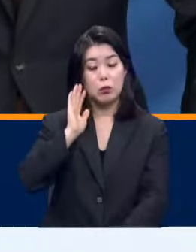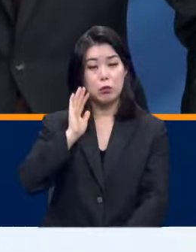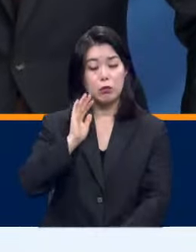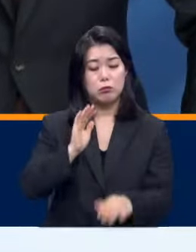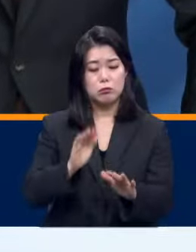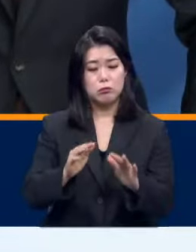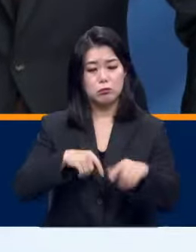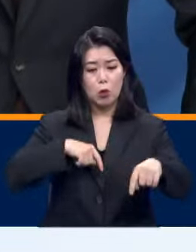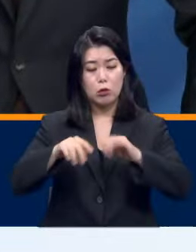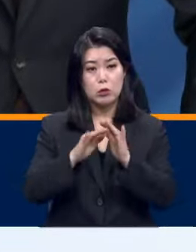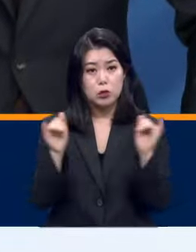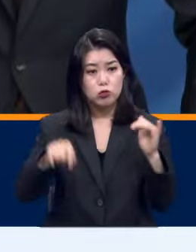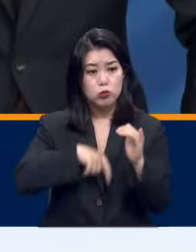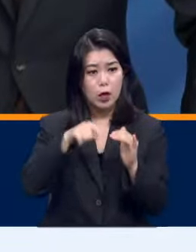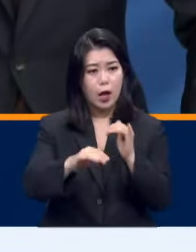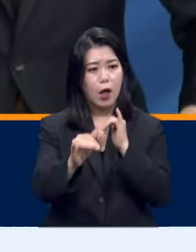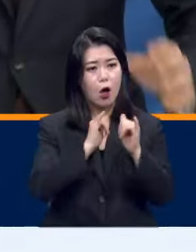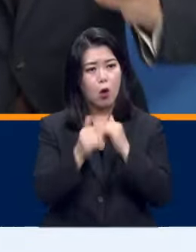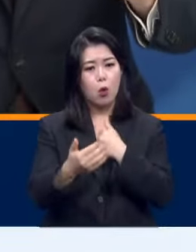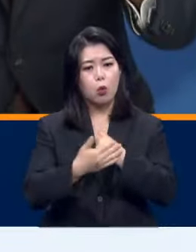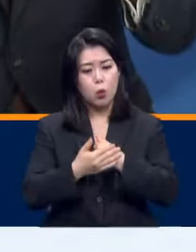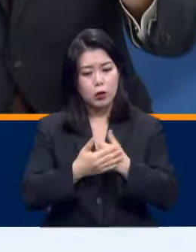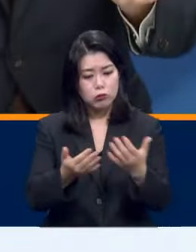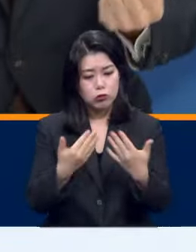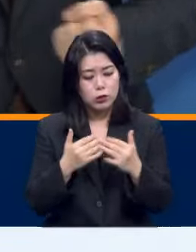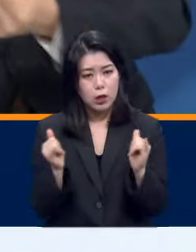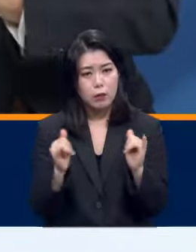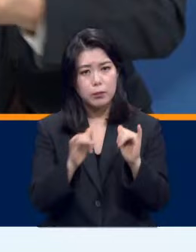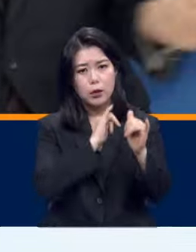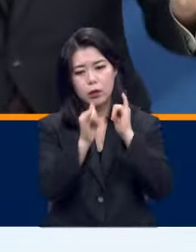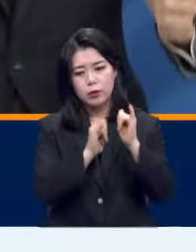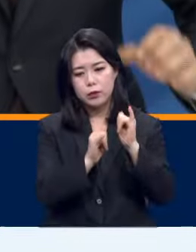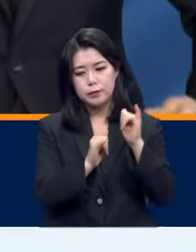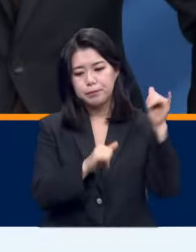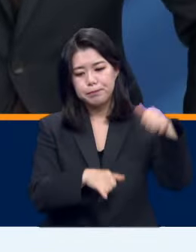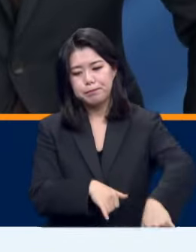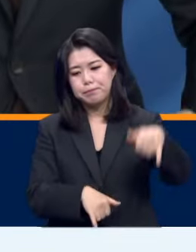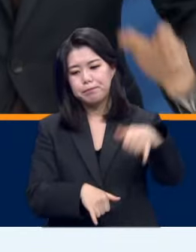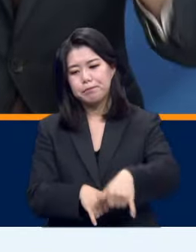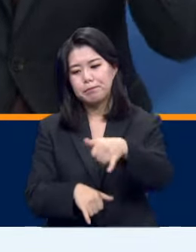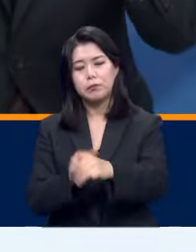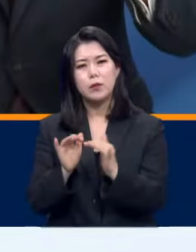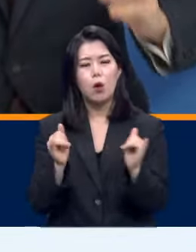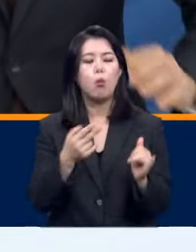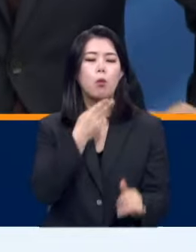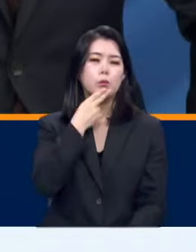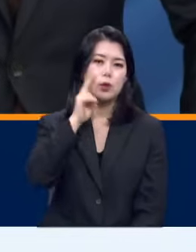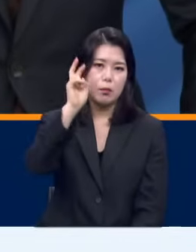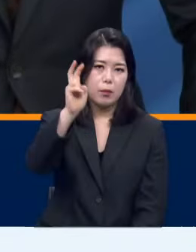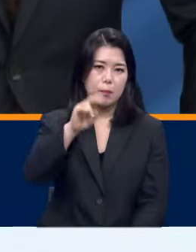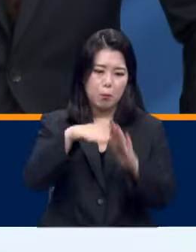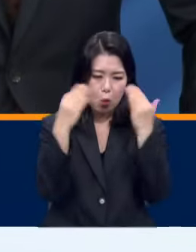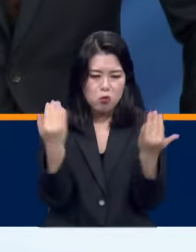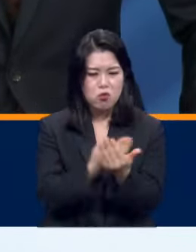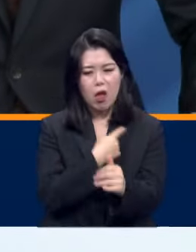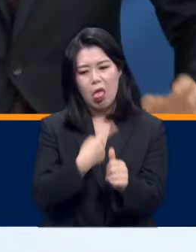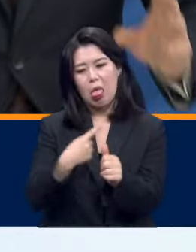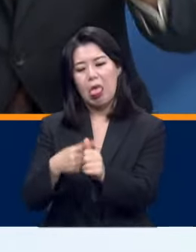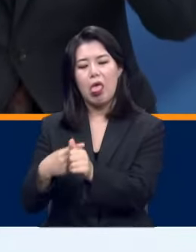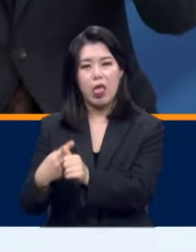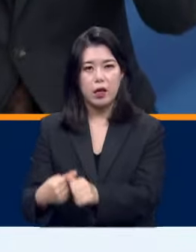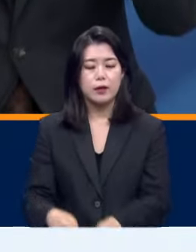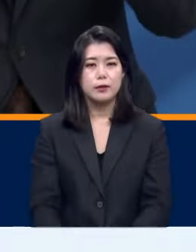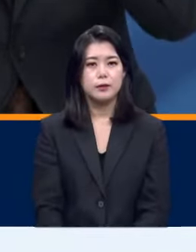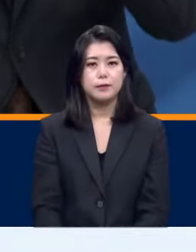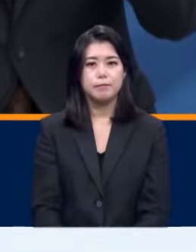선신 분면 안받 이거 무시하고 그냥 안 받는 분들 있습니까 이분들 욕 먹어서 다음 선거 못어요